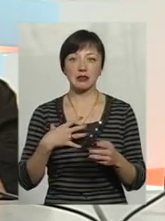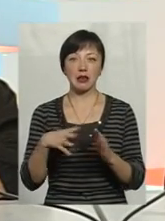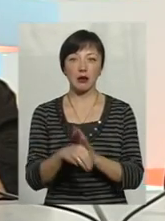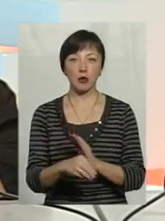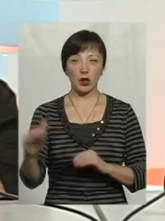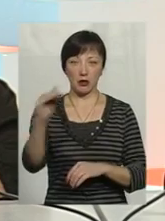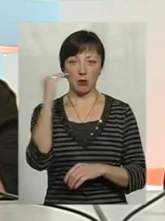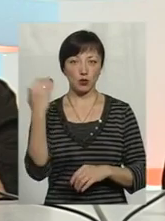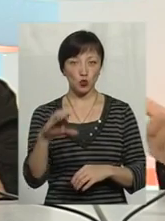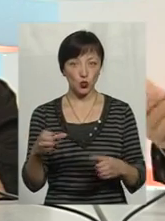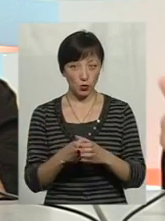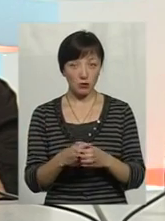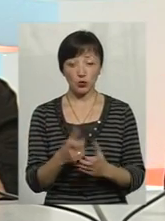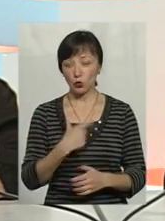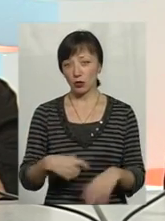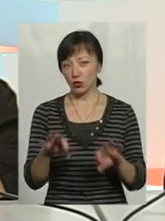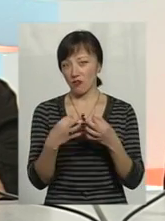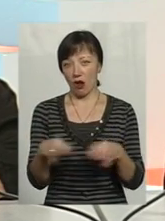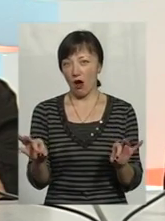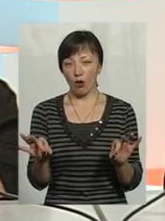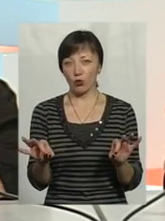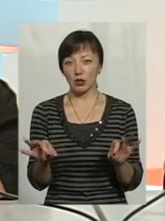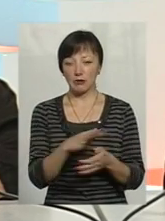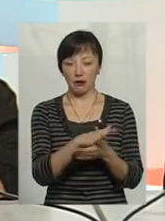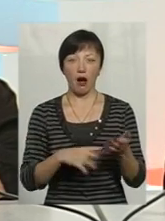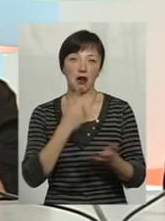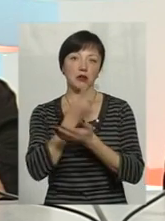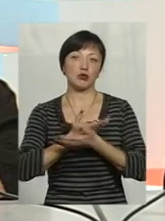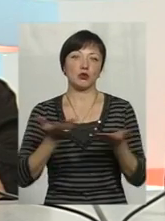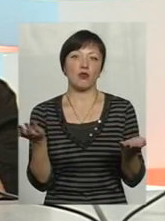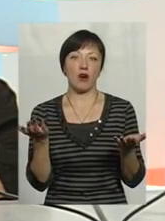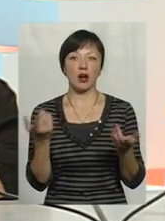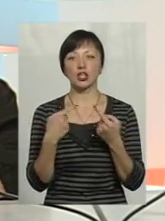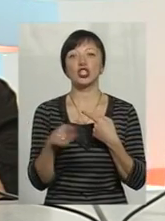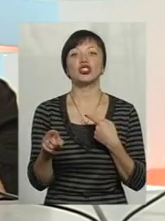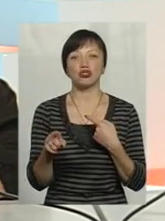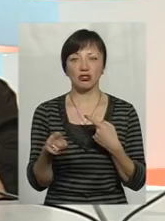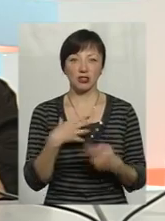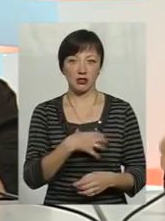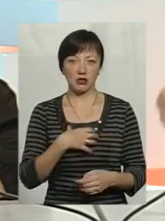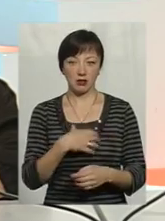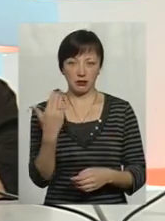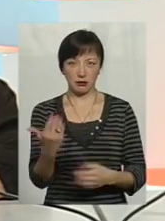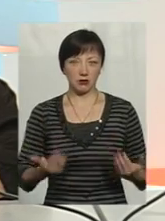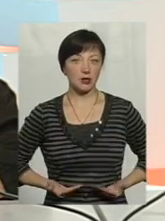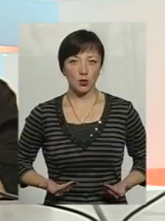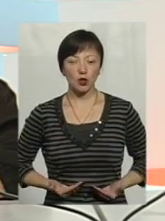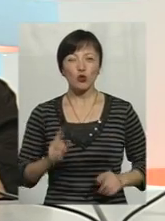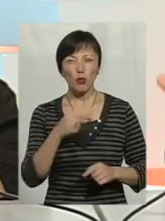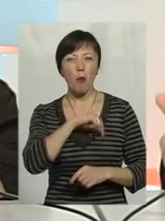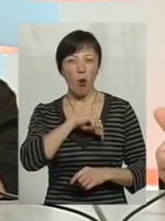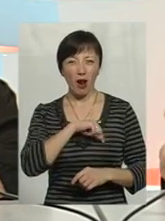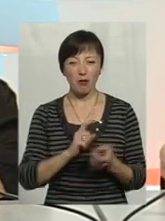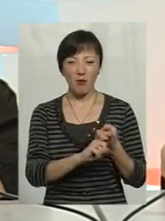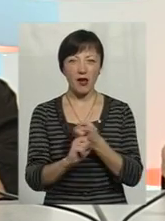Сотні. І вони собі дозволяють і далі демонструвати інші цінності. Тому що мораль, вона